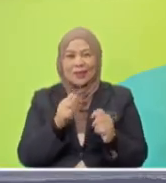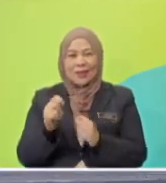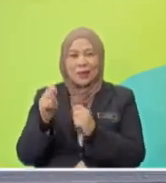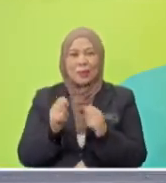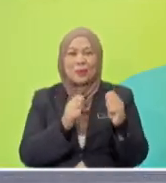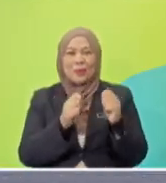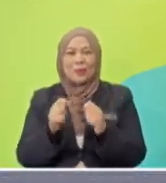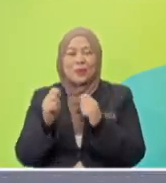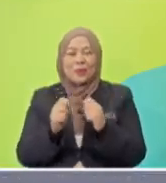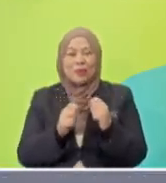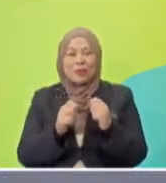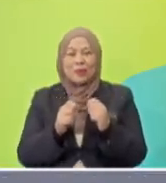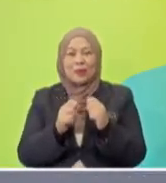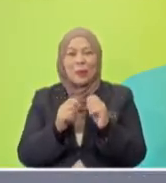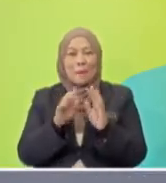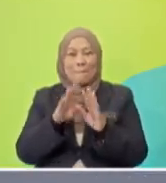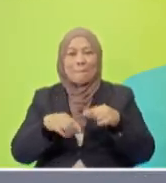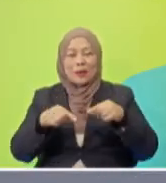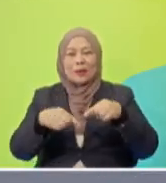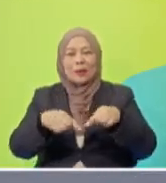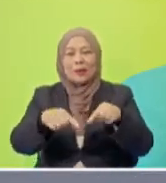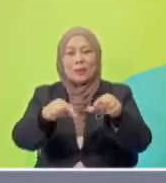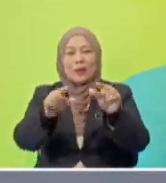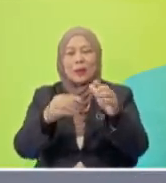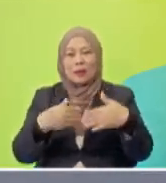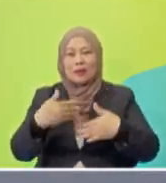bergerak satu hal itu